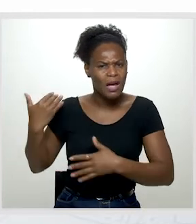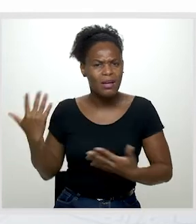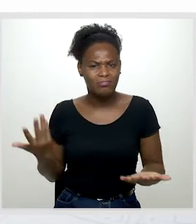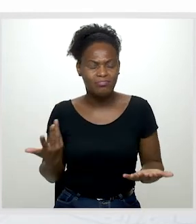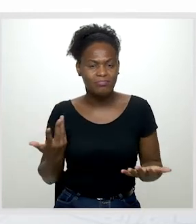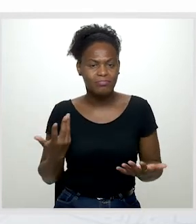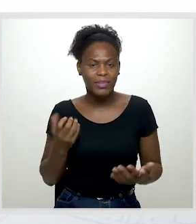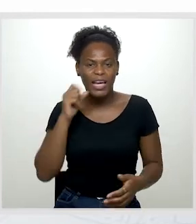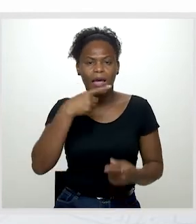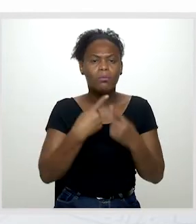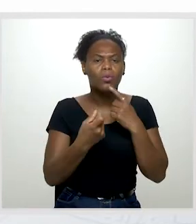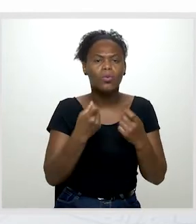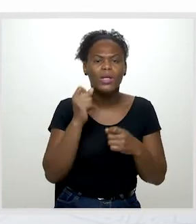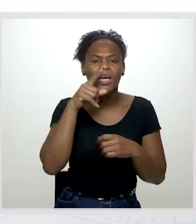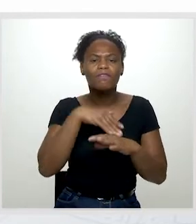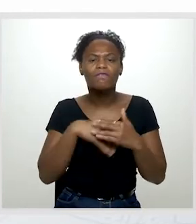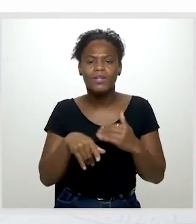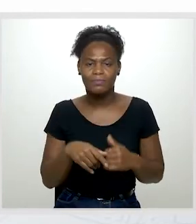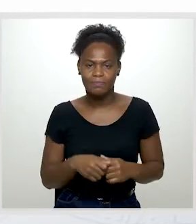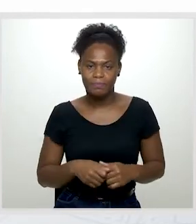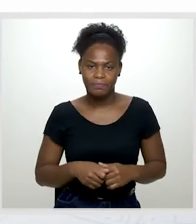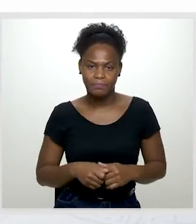passé? Qui a posé cette question?